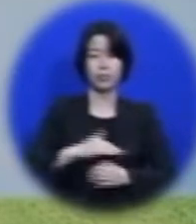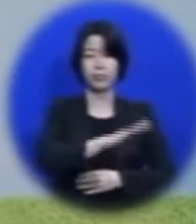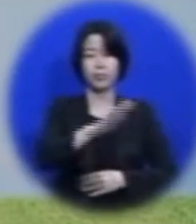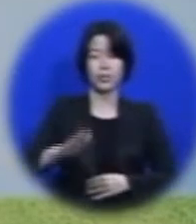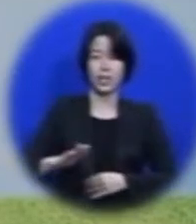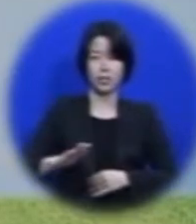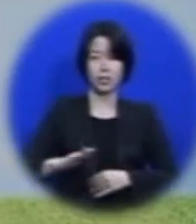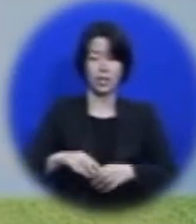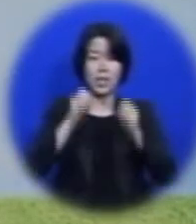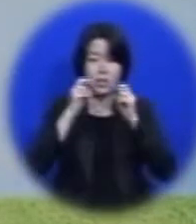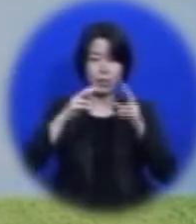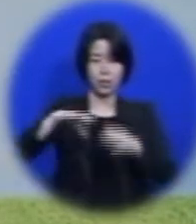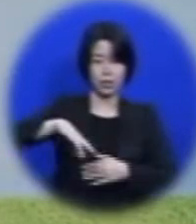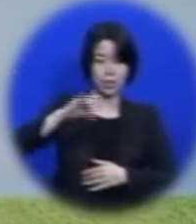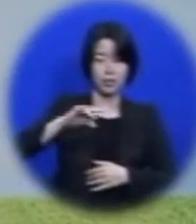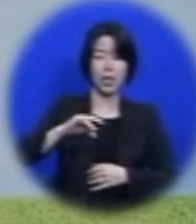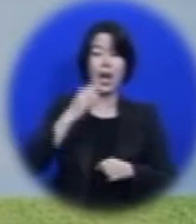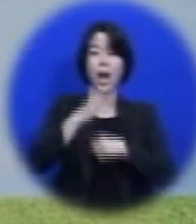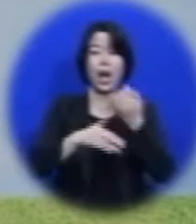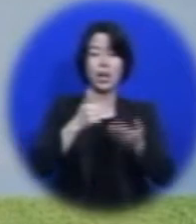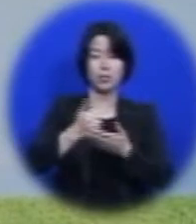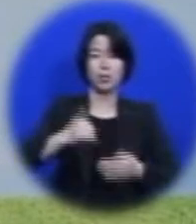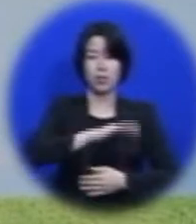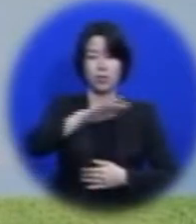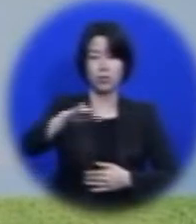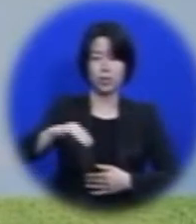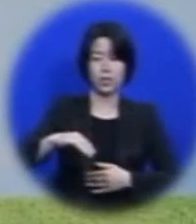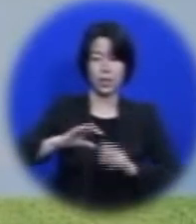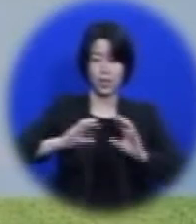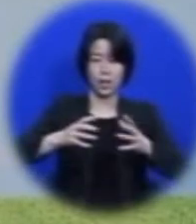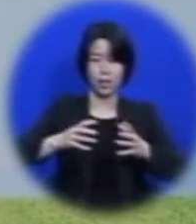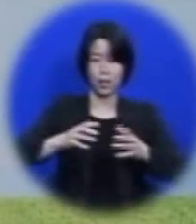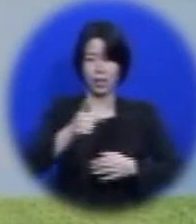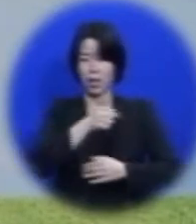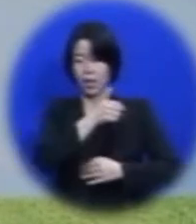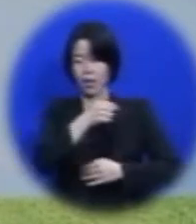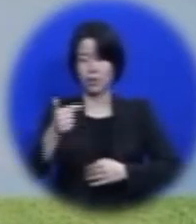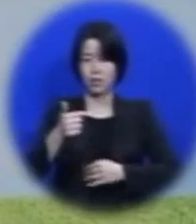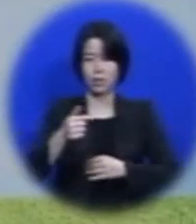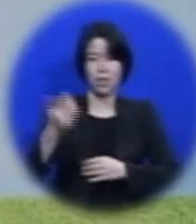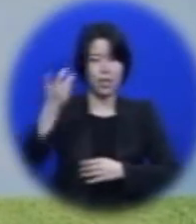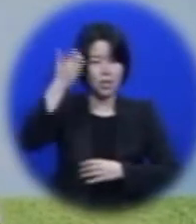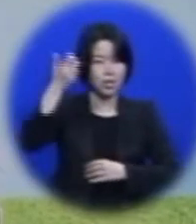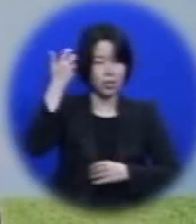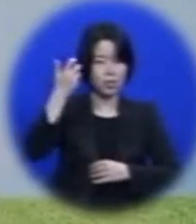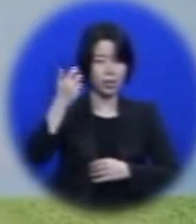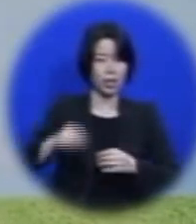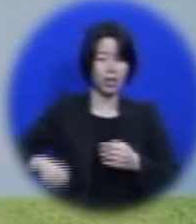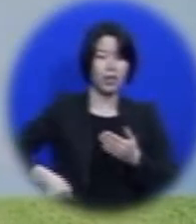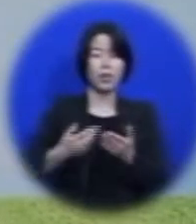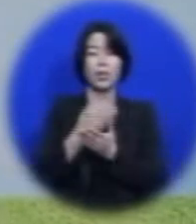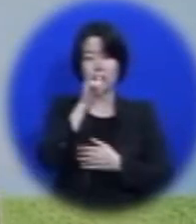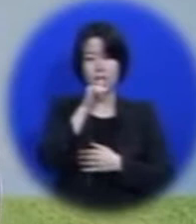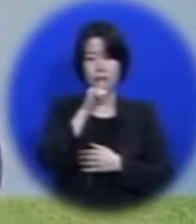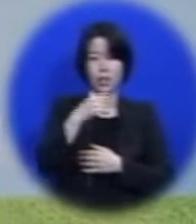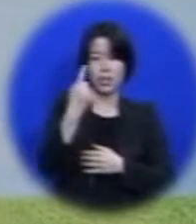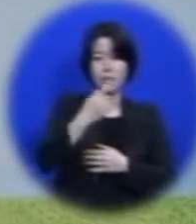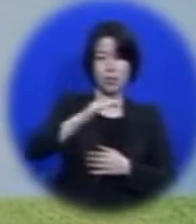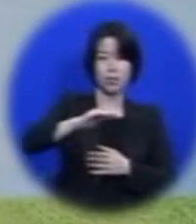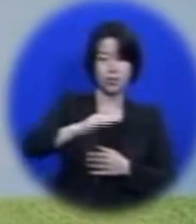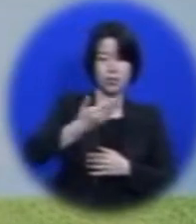우리나라 선교 초창기 하나님은 우리나라에 대영적인 각성을 일으키셨습니다. 1903년 하디